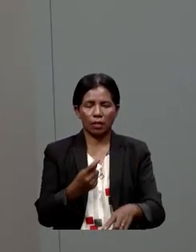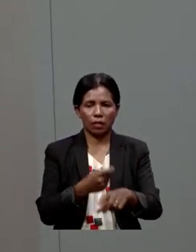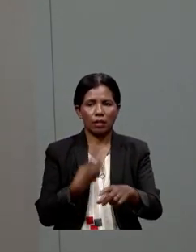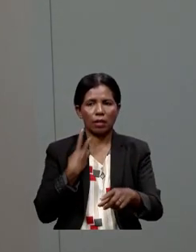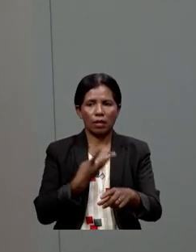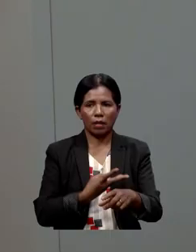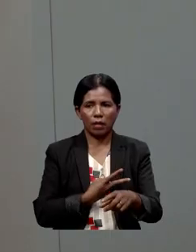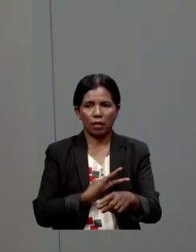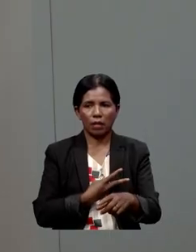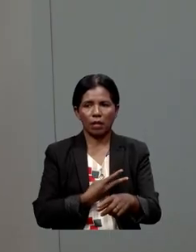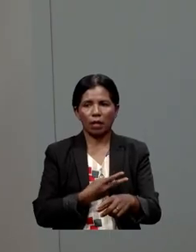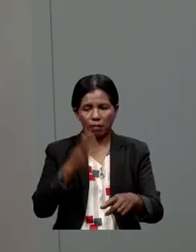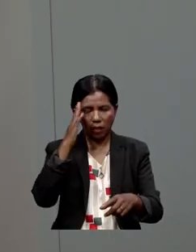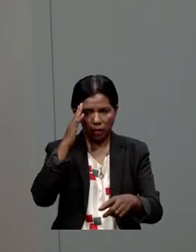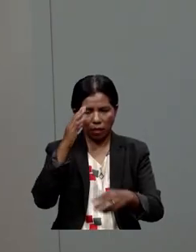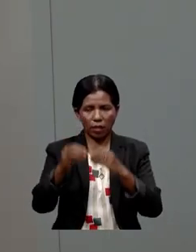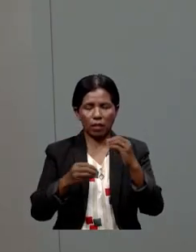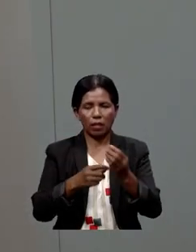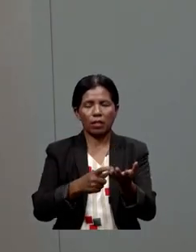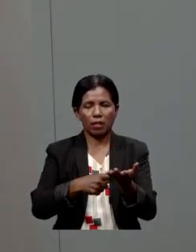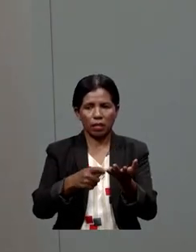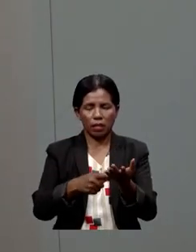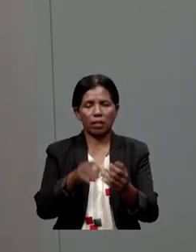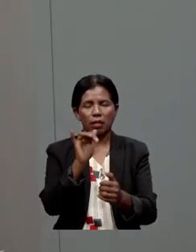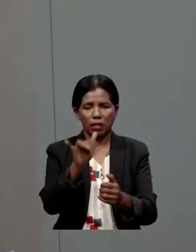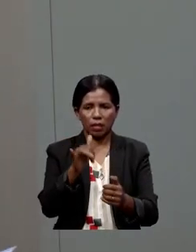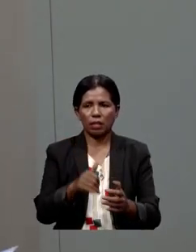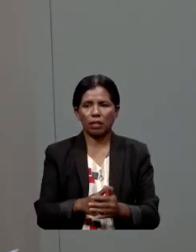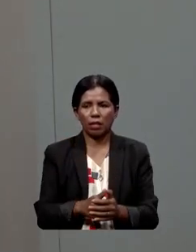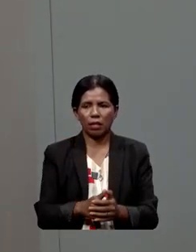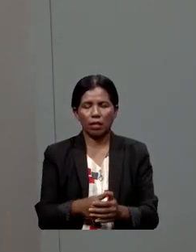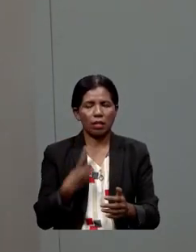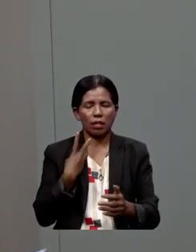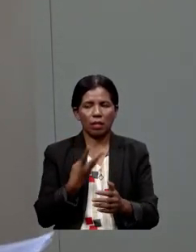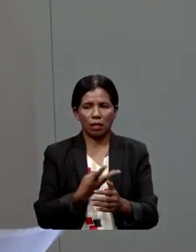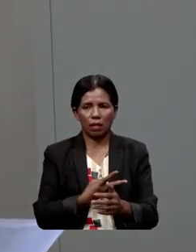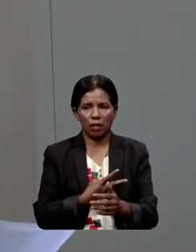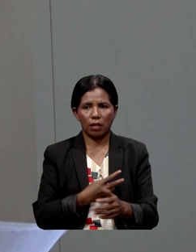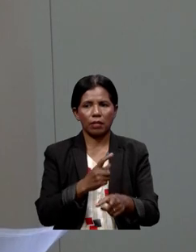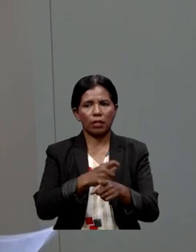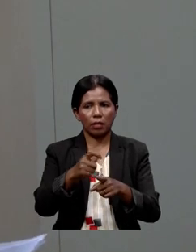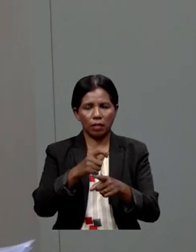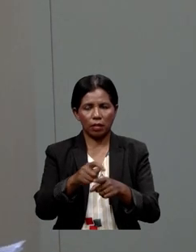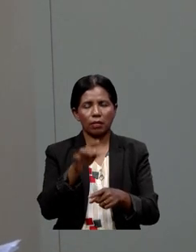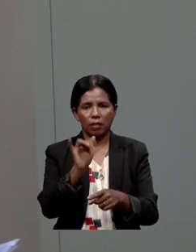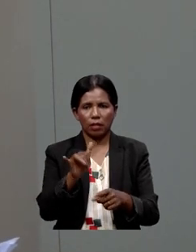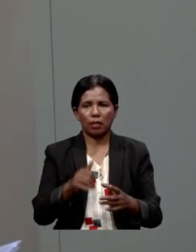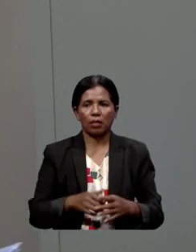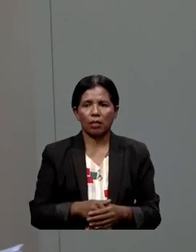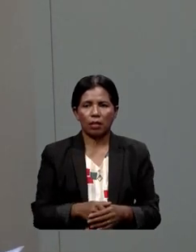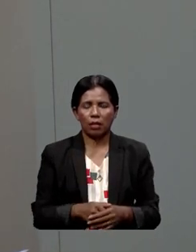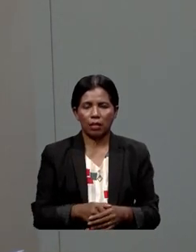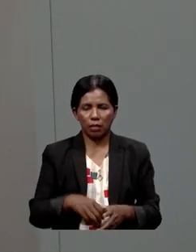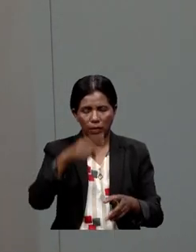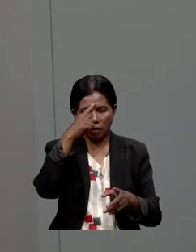estaju, ami descobre kata, teknikamente sim, Não quer dizer que praticamente mos sim.